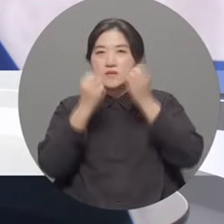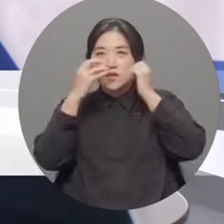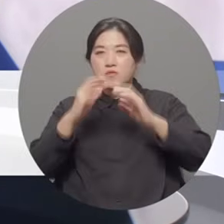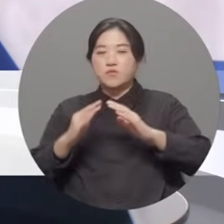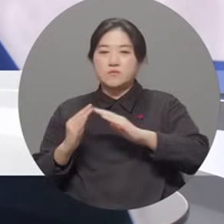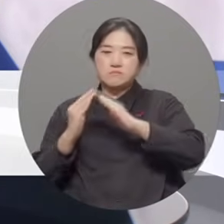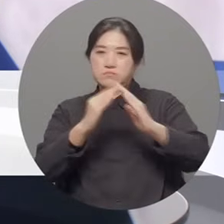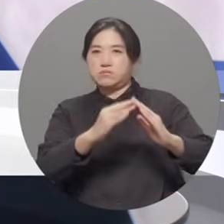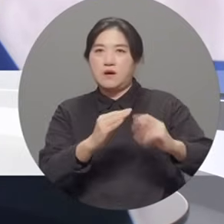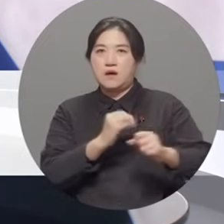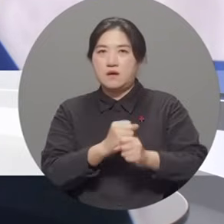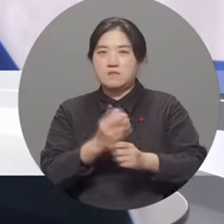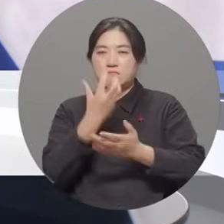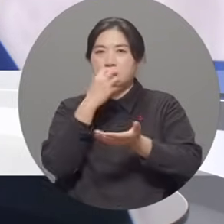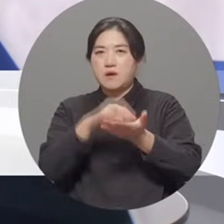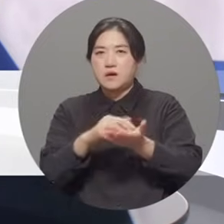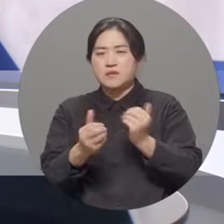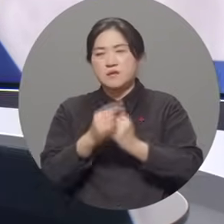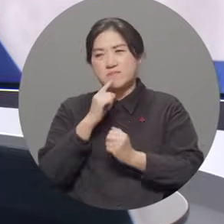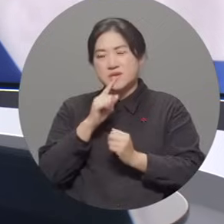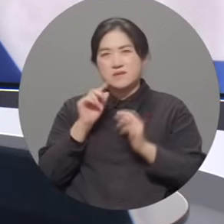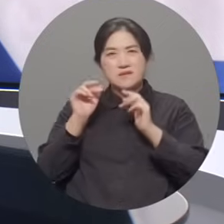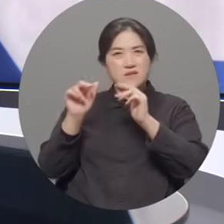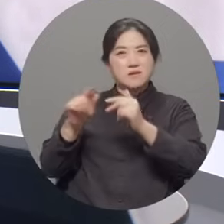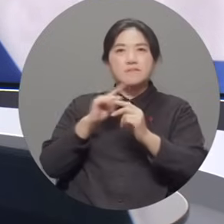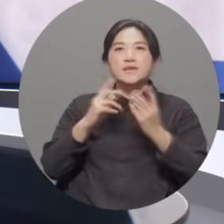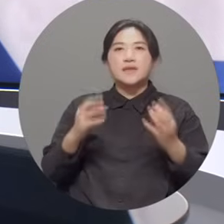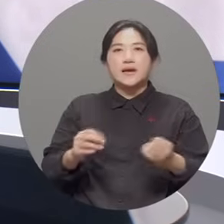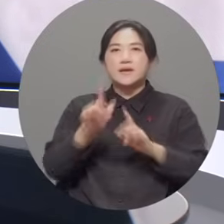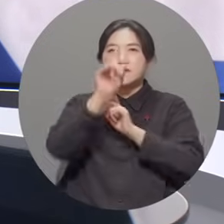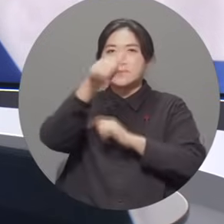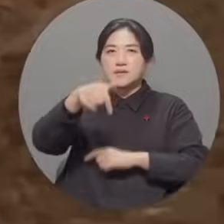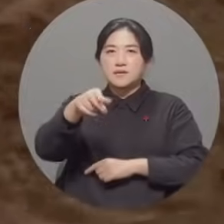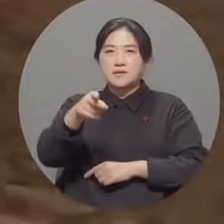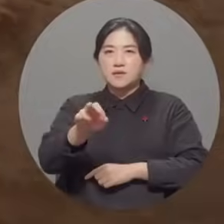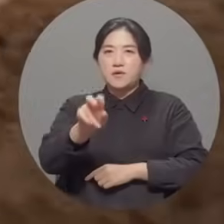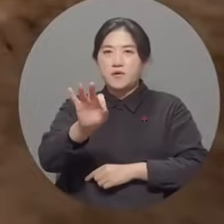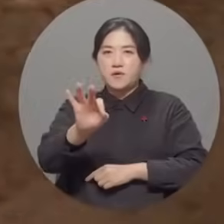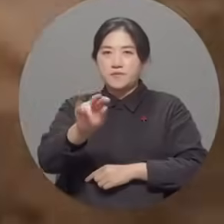승인하면서 논란을 키우고 있습니다. 이경미 기자가 전하겠습니다.